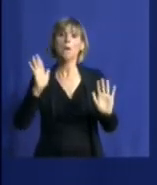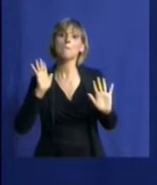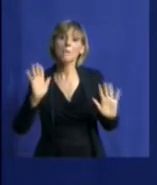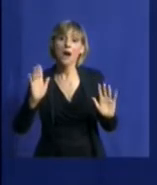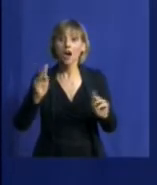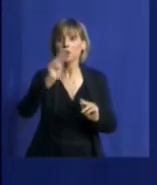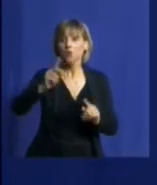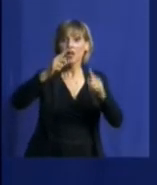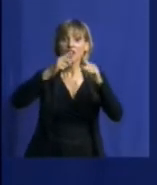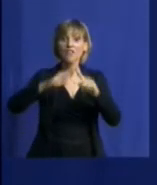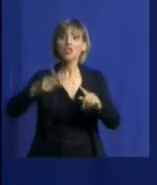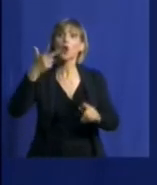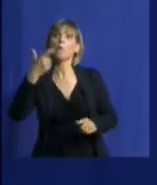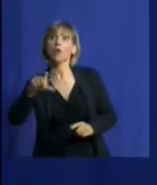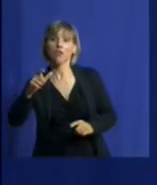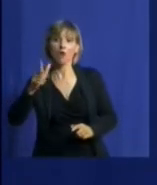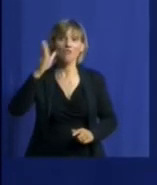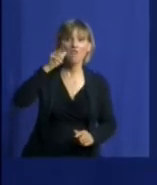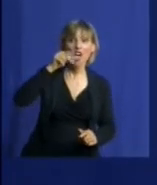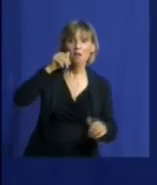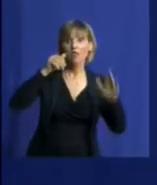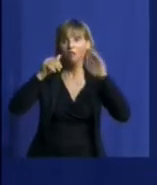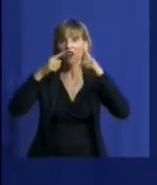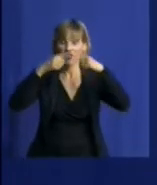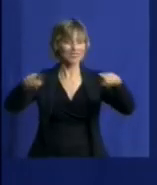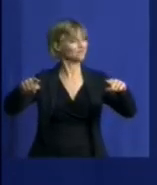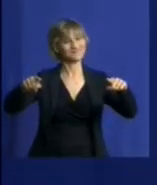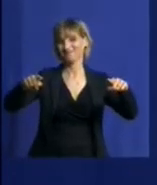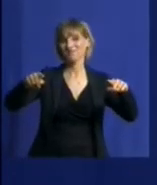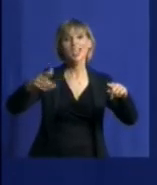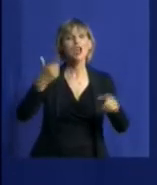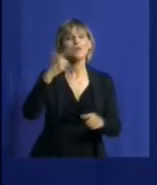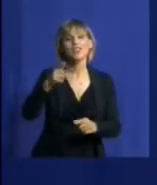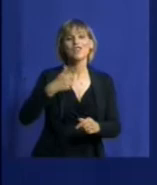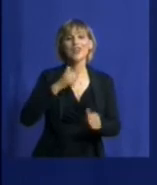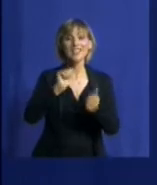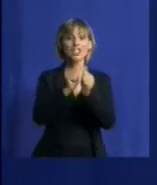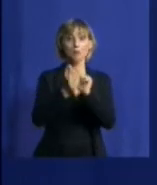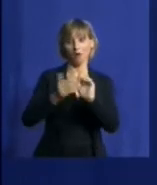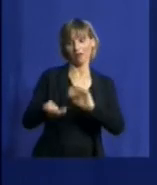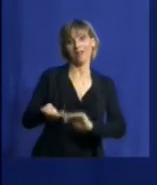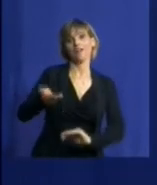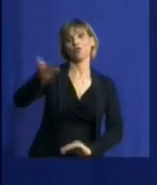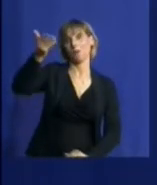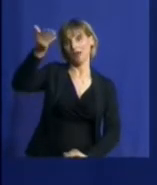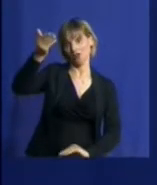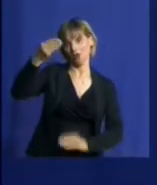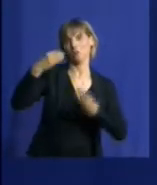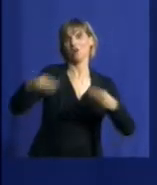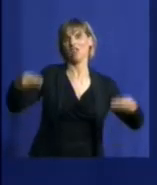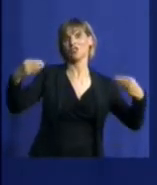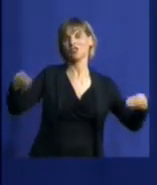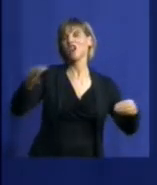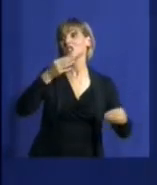era questione di maschi o femmine. Comunque, per chi fa sport a un certo livello, andare a scuola